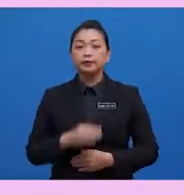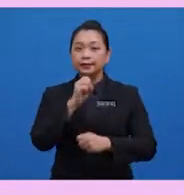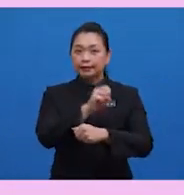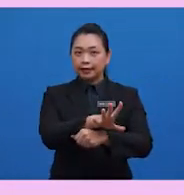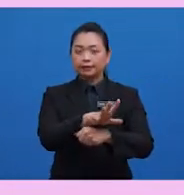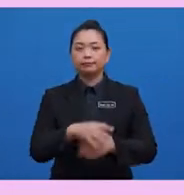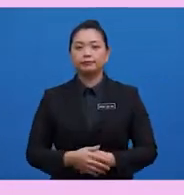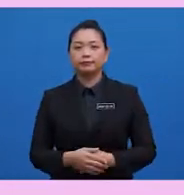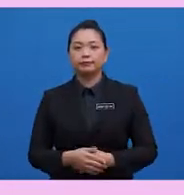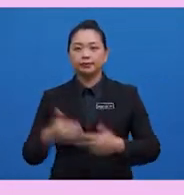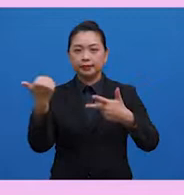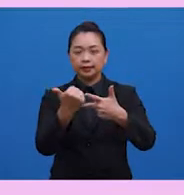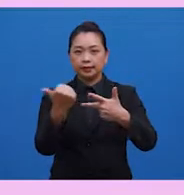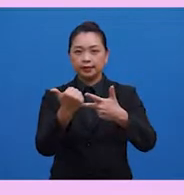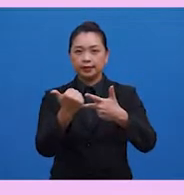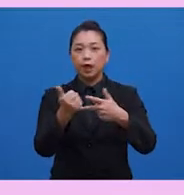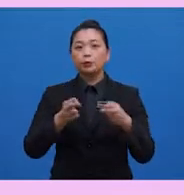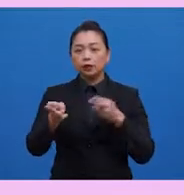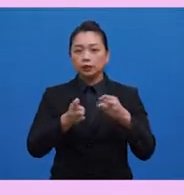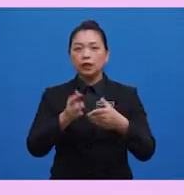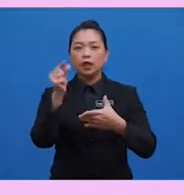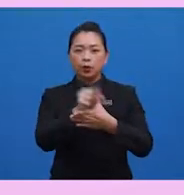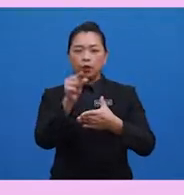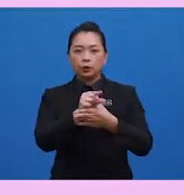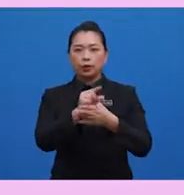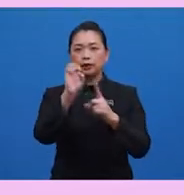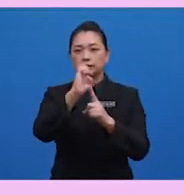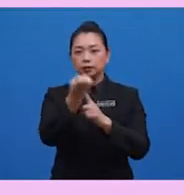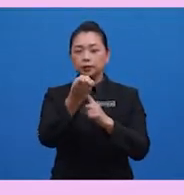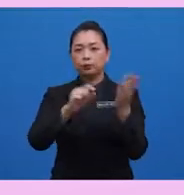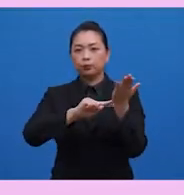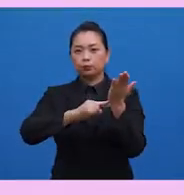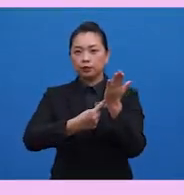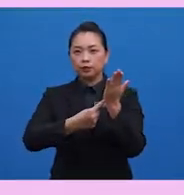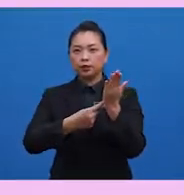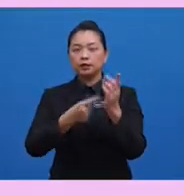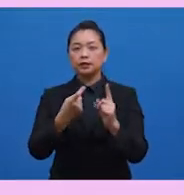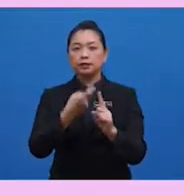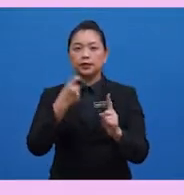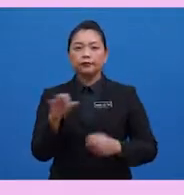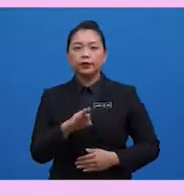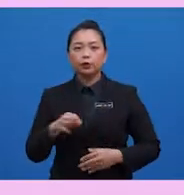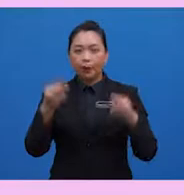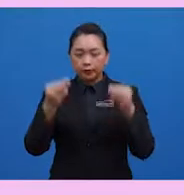Dan yang ketiga ialah menghuraikan gangguan ekosistem yang berpunca dari faktor manusia.